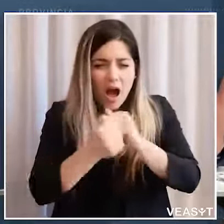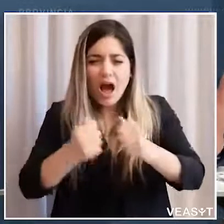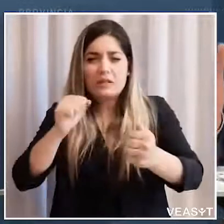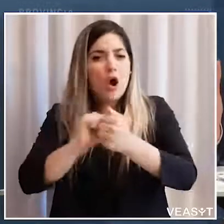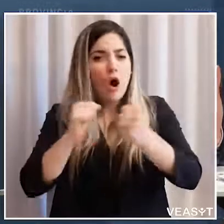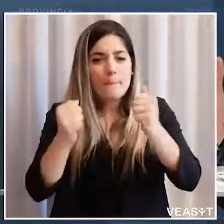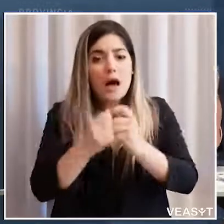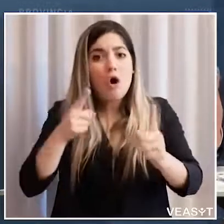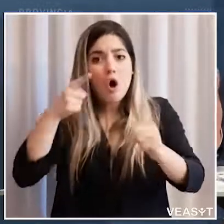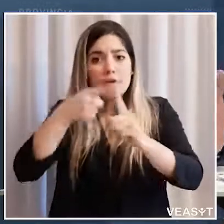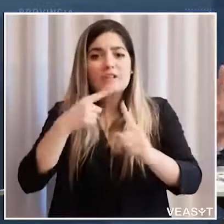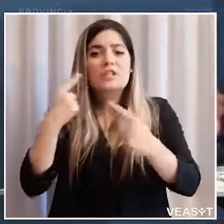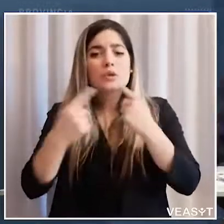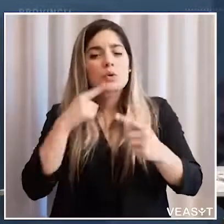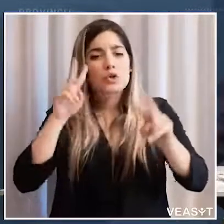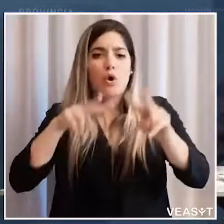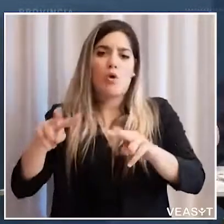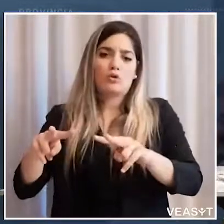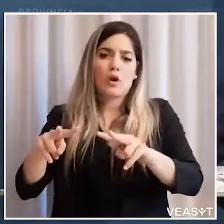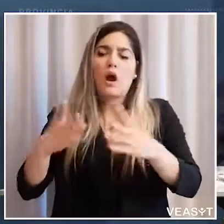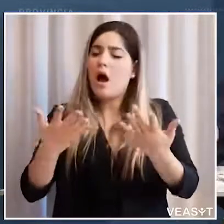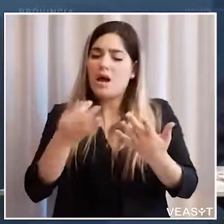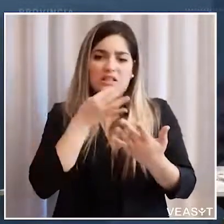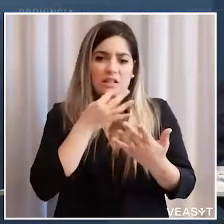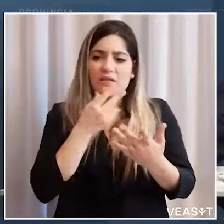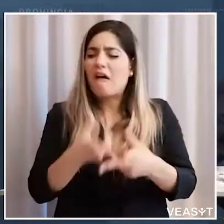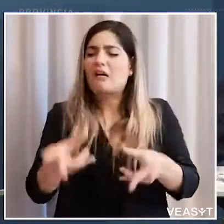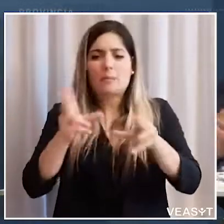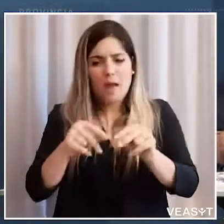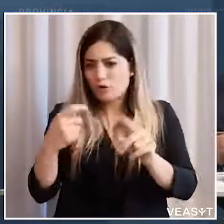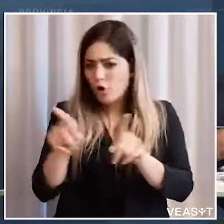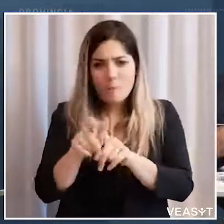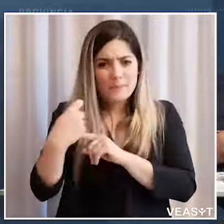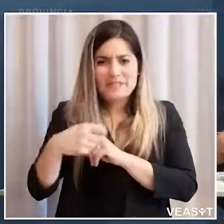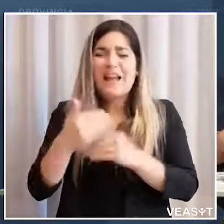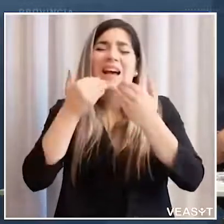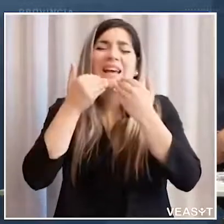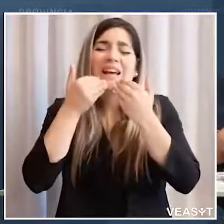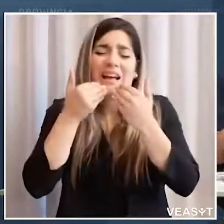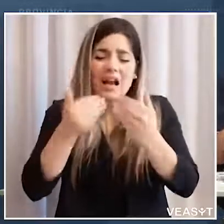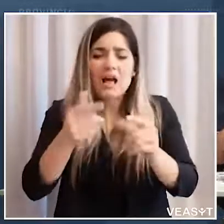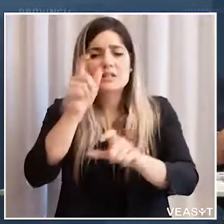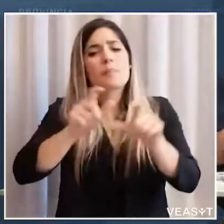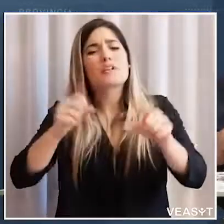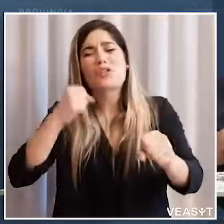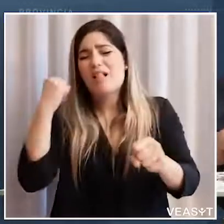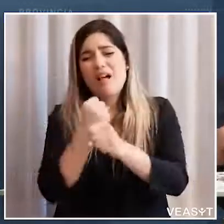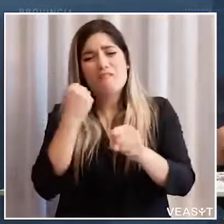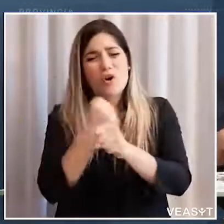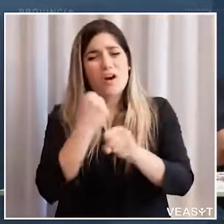mantenere la situazione sotto controllo e per questo dobbiamo dire il presidente l'ha già detto grazie a tutti coloro che lavorano